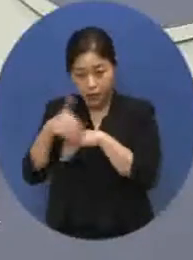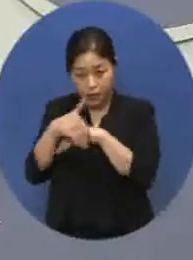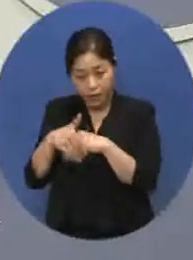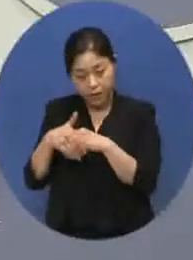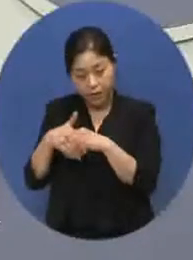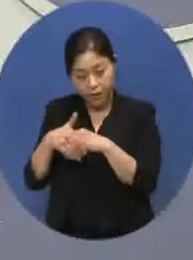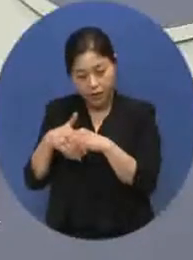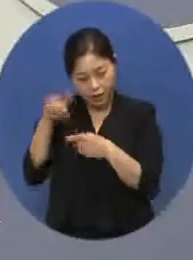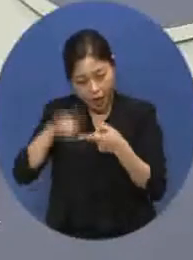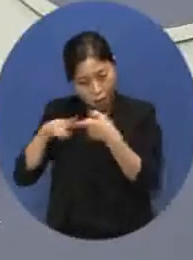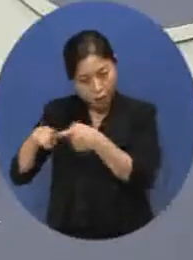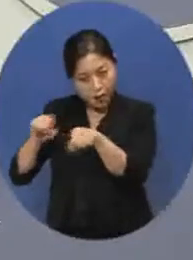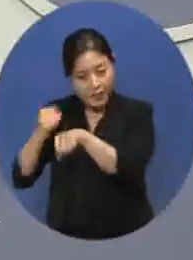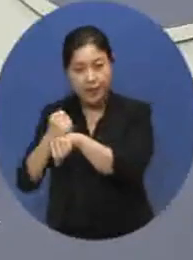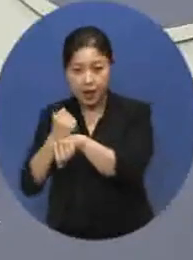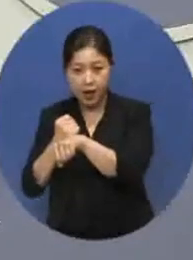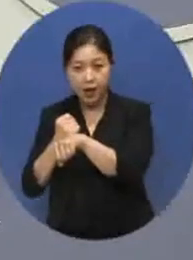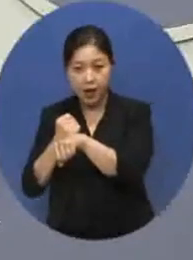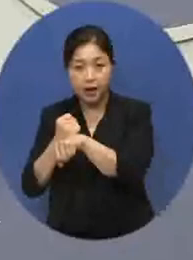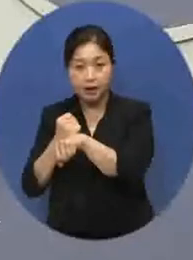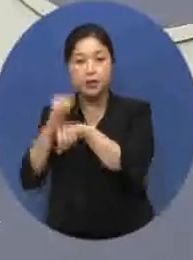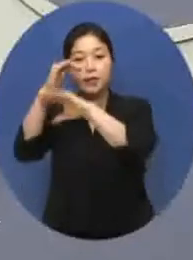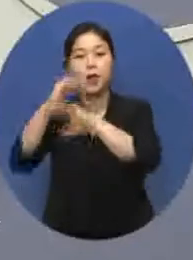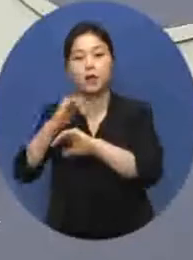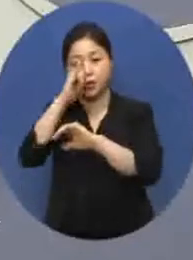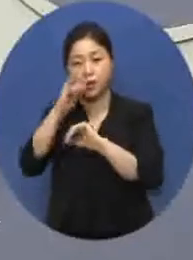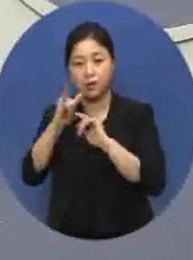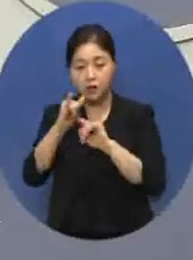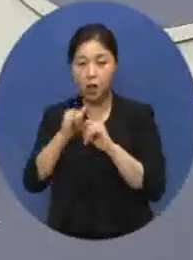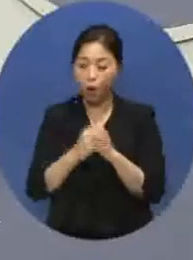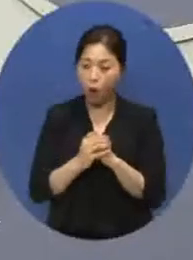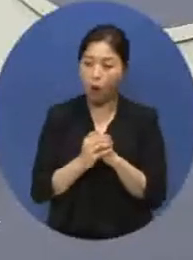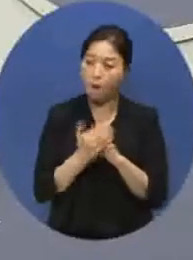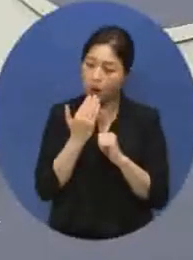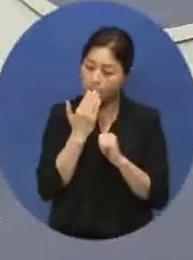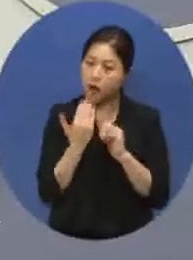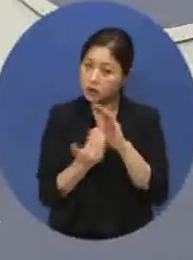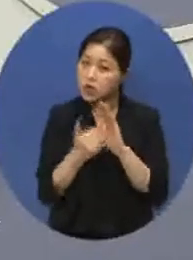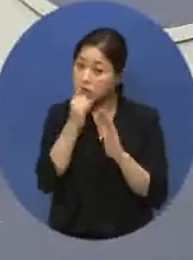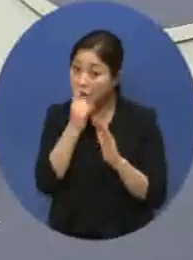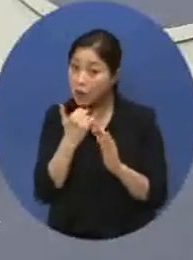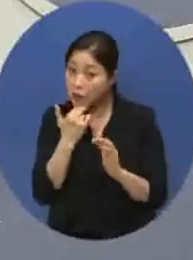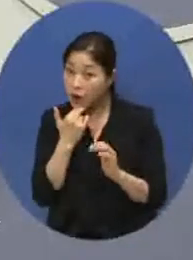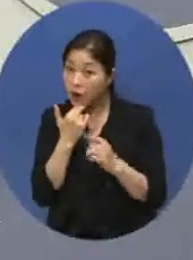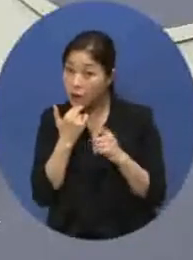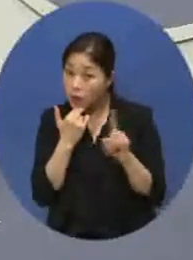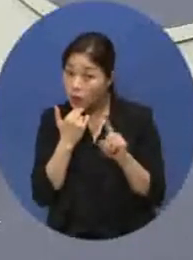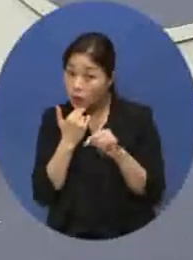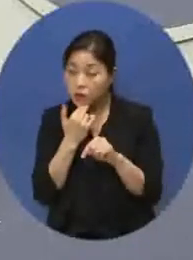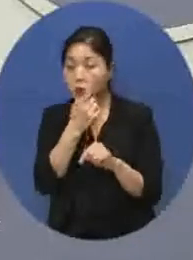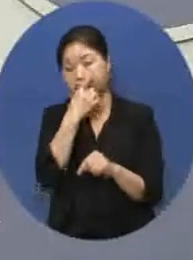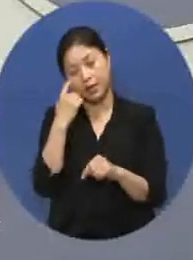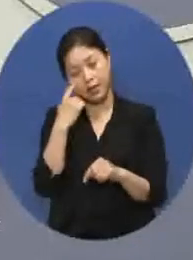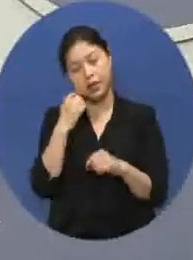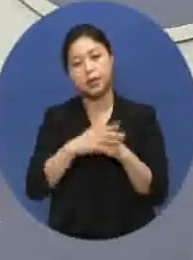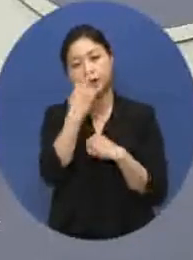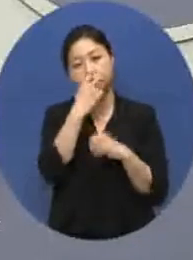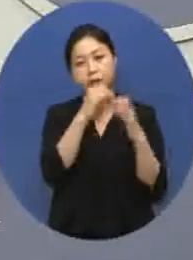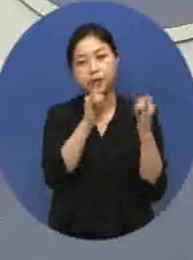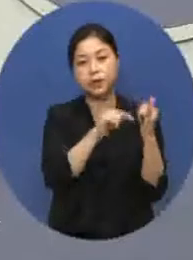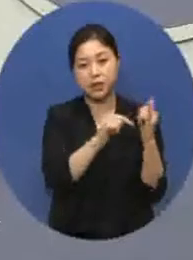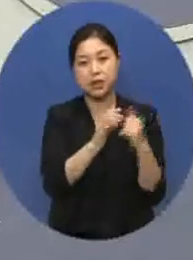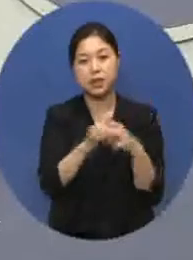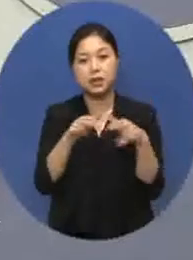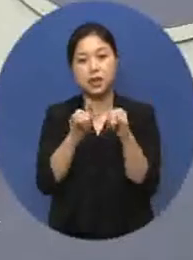보면 그 사업계획서 보고 실현 가능성이 있고 뭐 이런 부분들을 잘 그 심사하는 분들이 저희도 이제